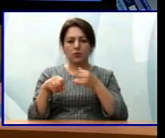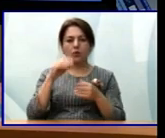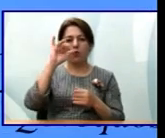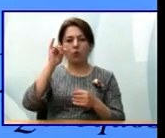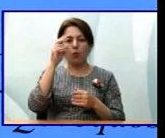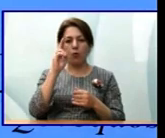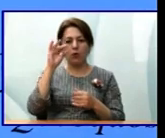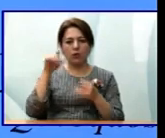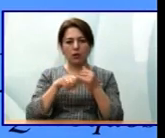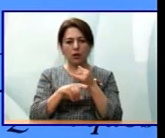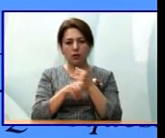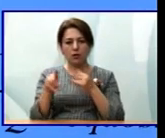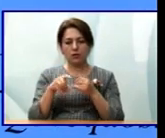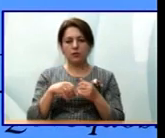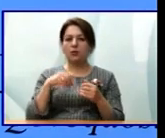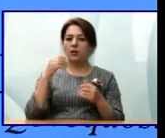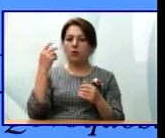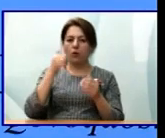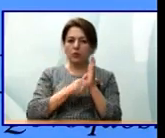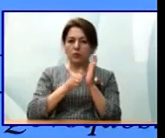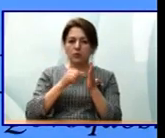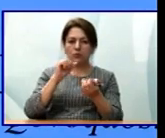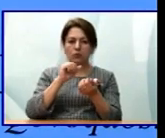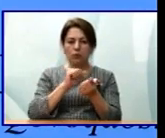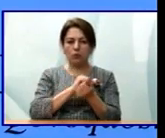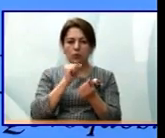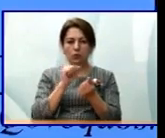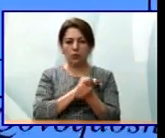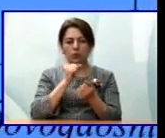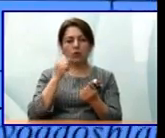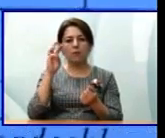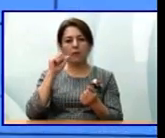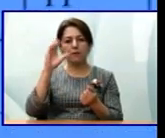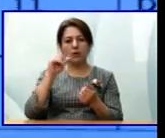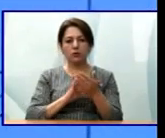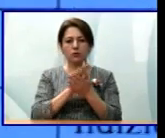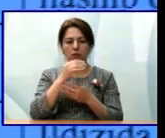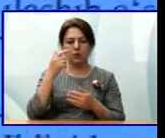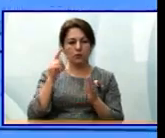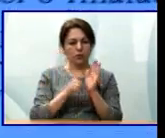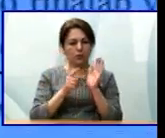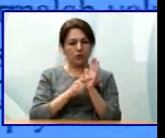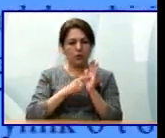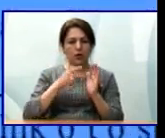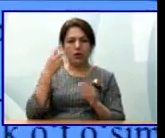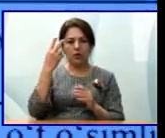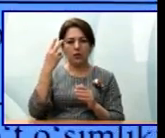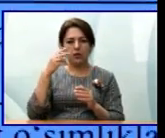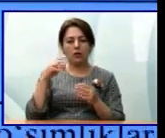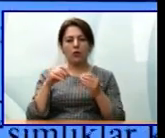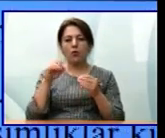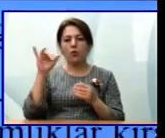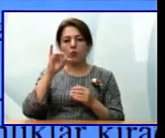Oltinchi, quruq mevali o'simliklar. Yettinchi, ikki urug' pallaliklar